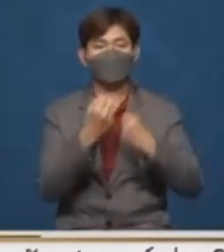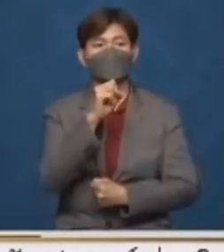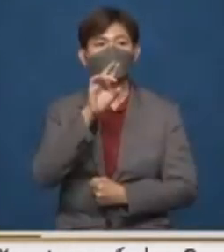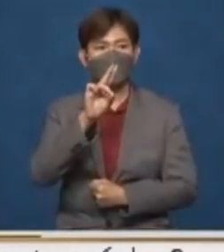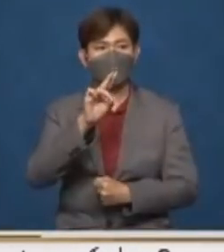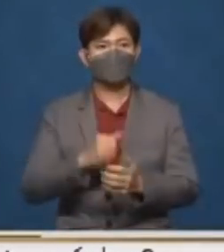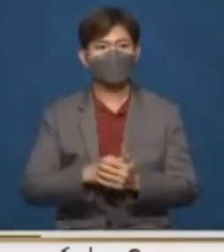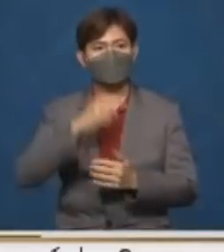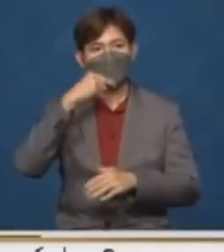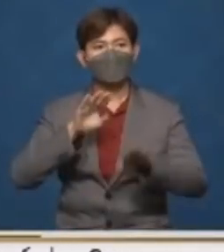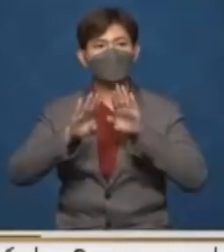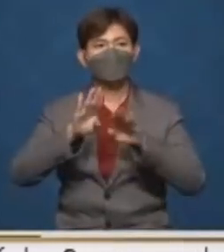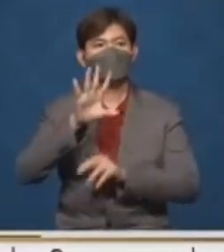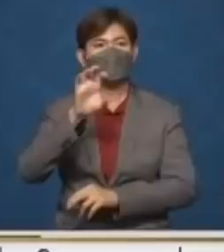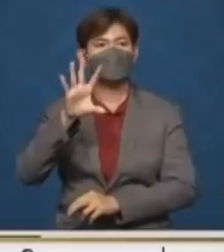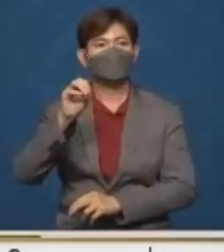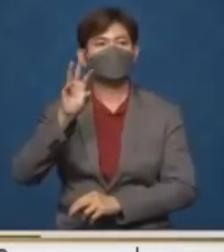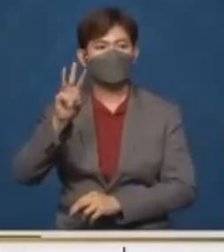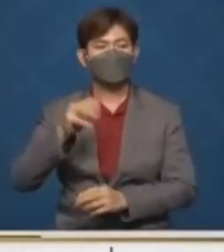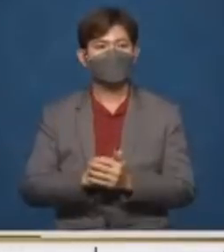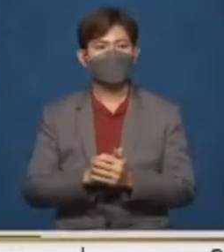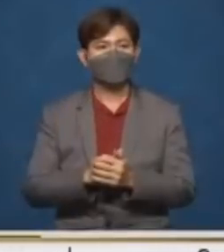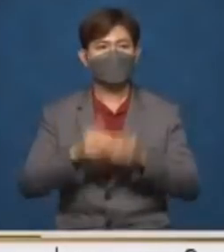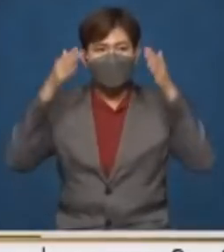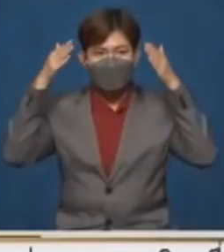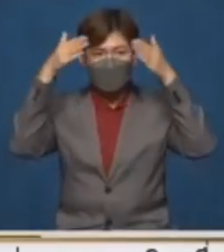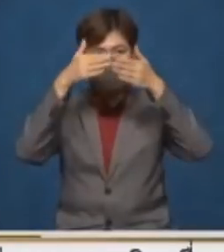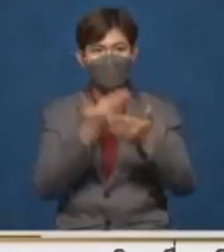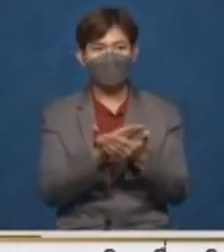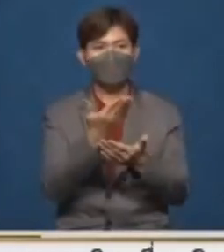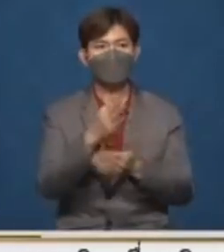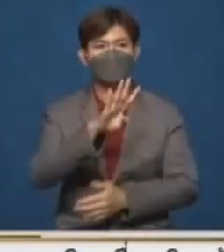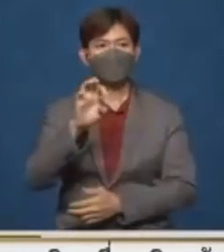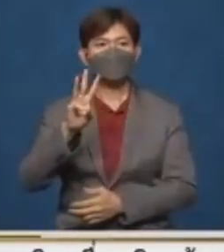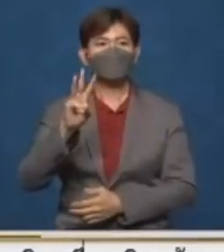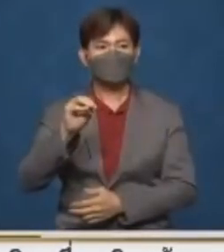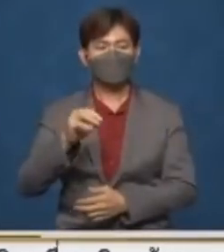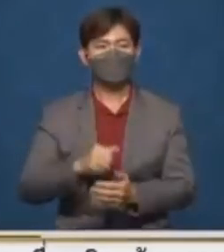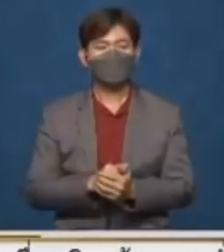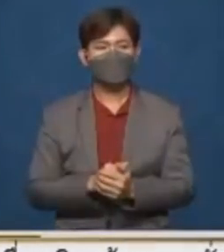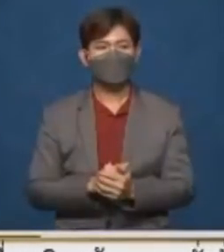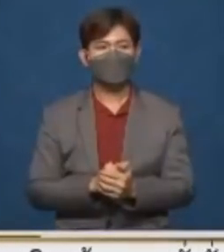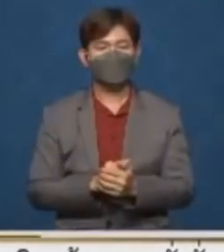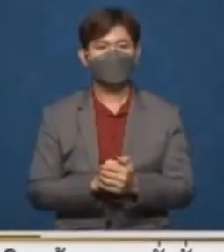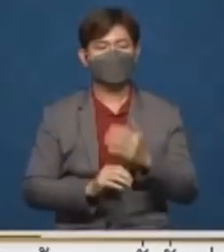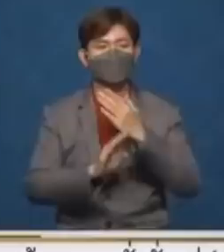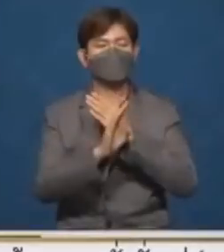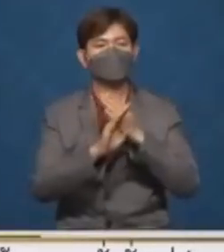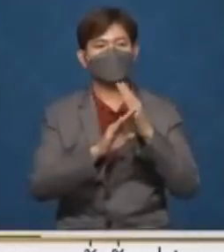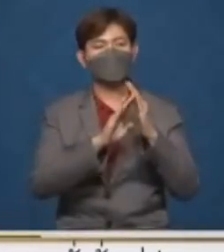อินโนเสียซือ 460 บาทบาซิลซ้อ 337 บาท